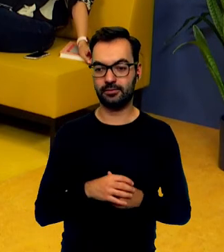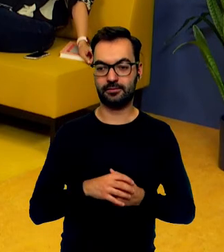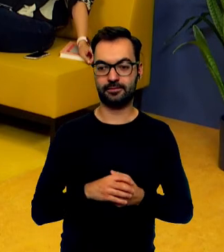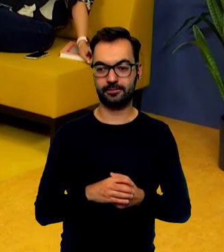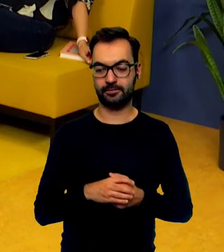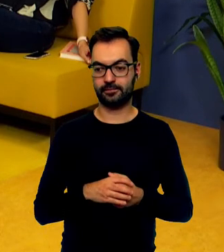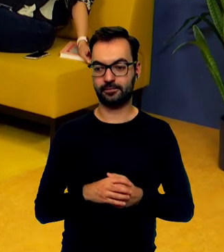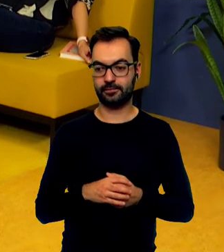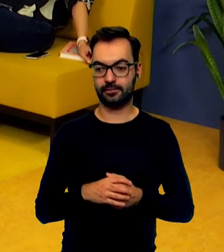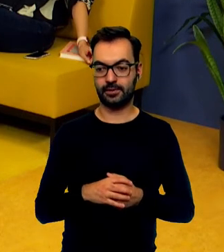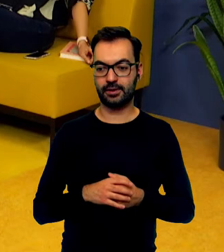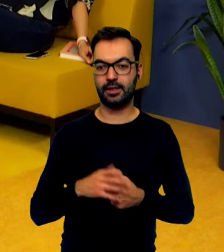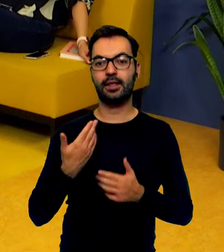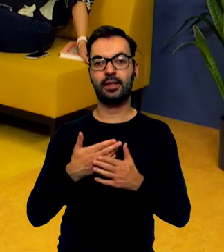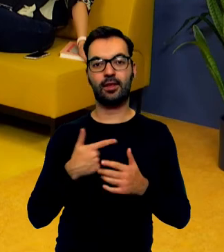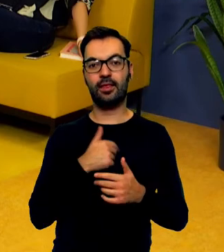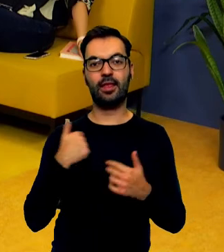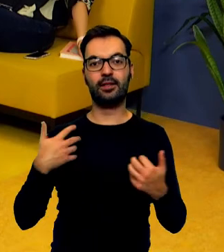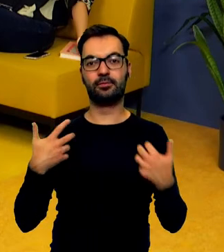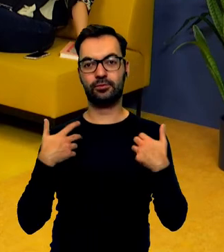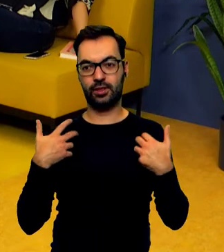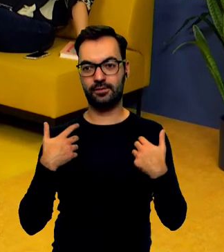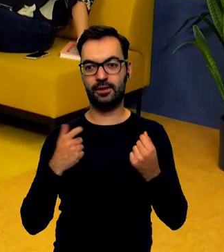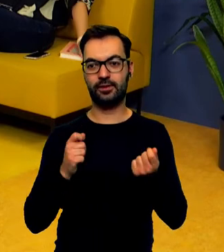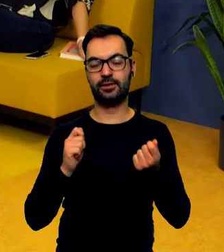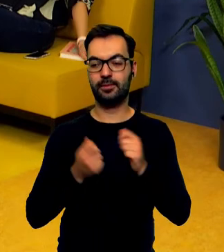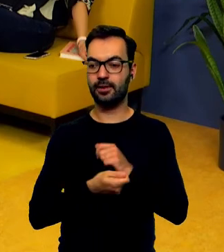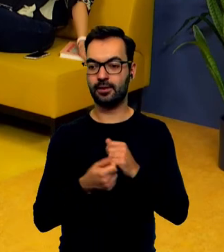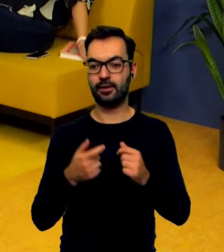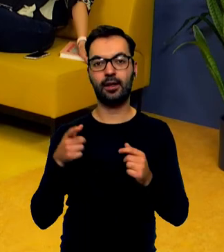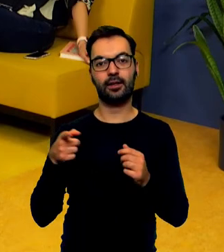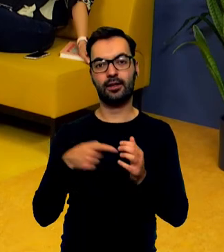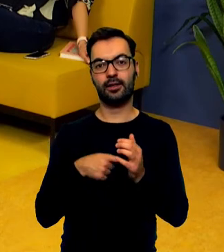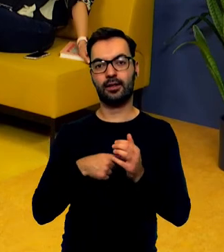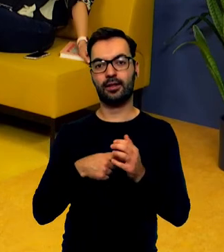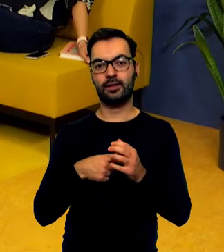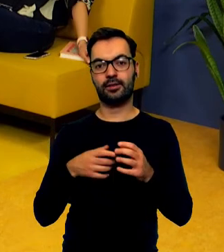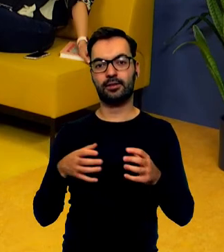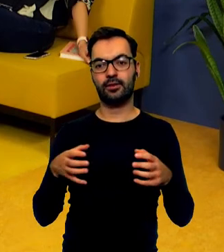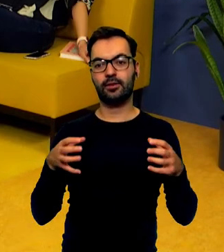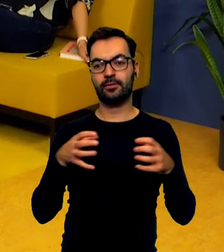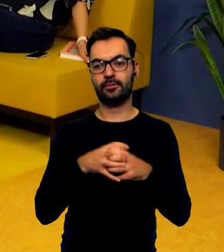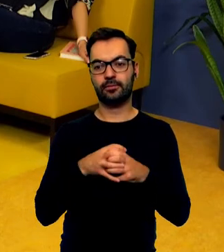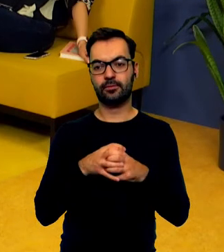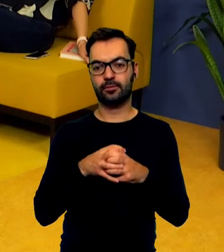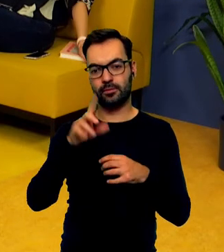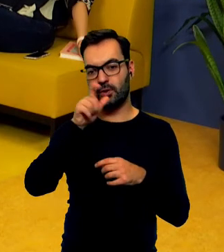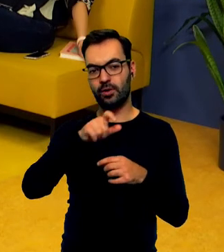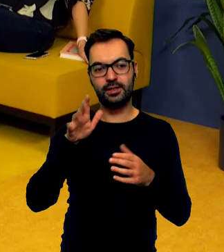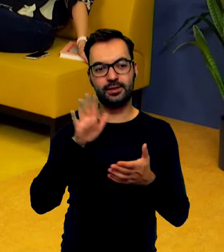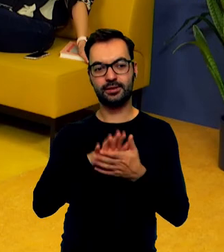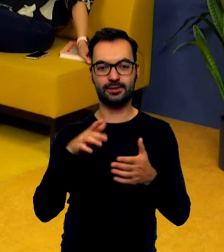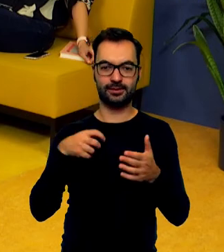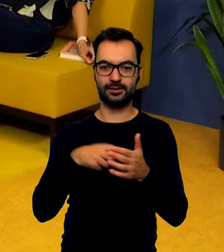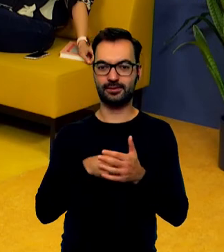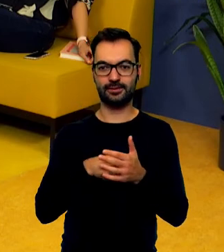i wtedy też nasze przeżywanie się zmienia, ale że te zbiorowiska cechuje często